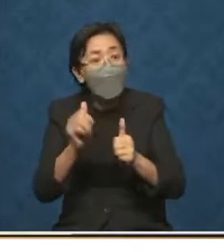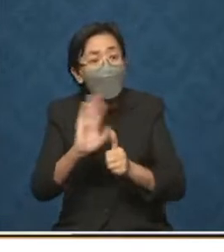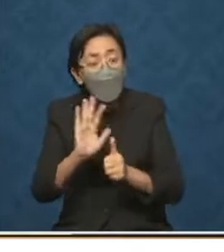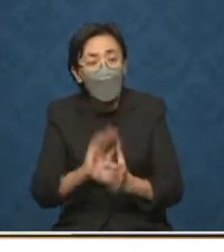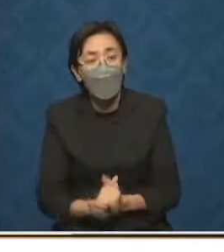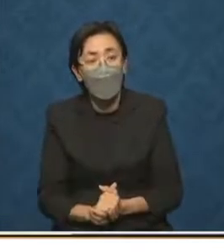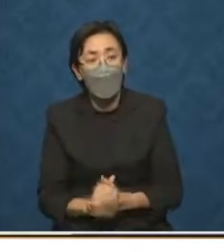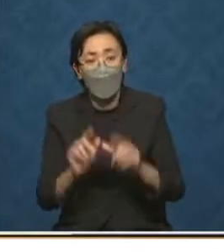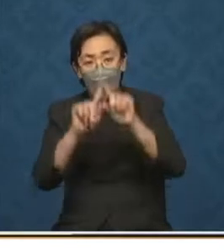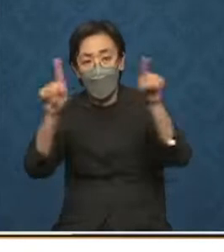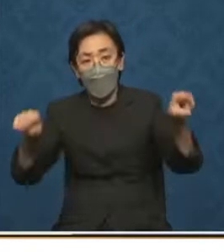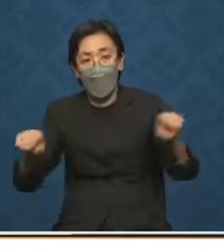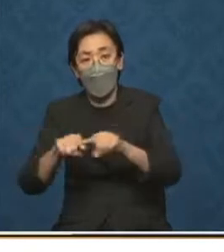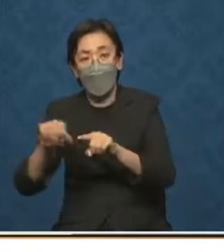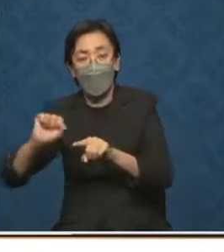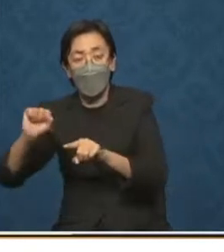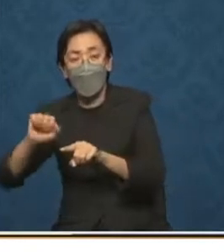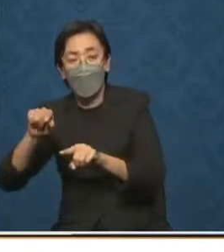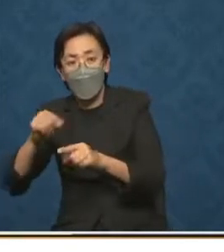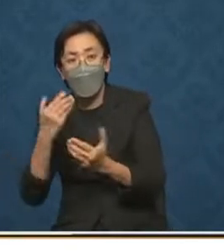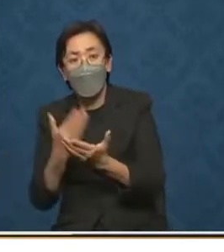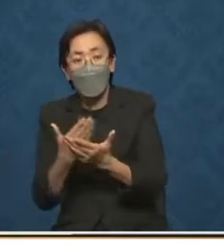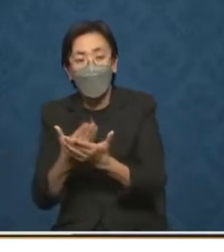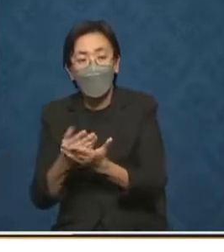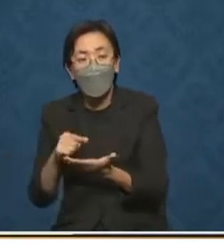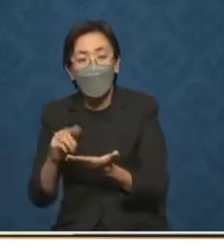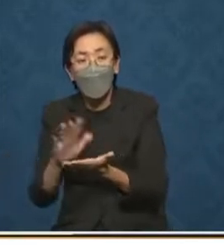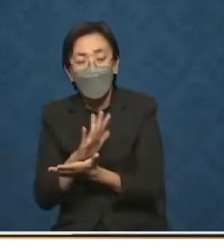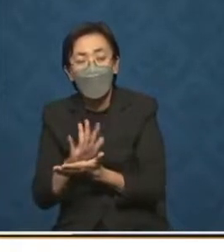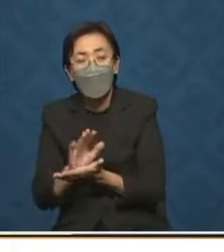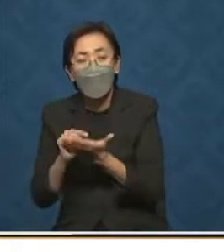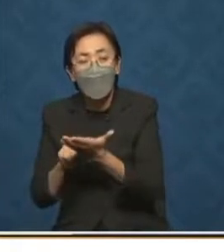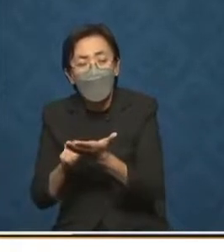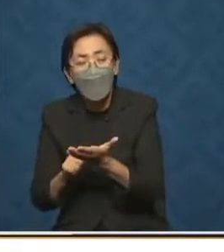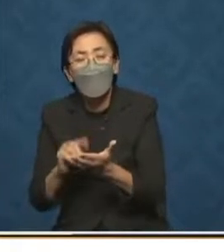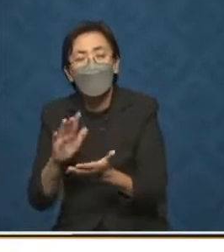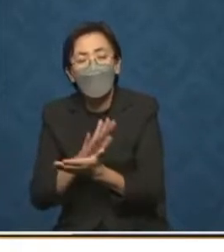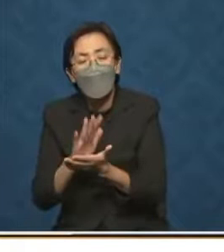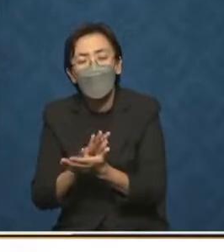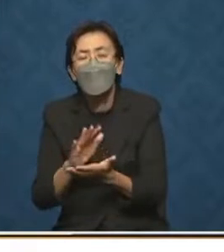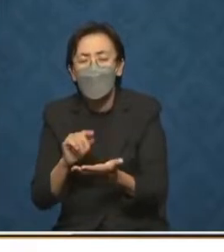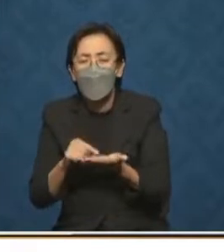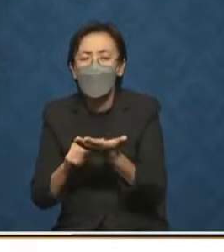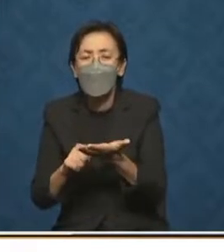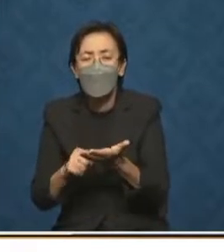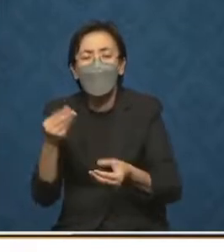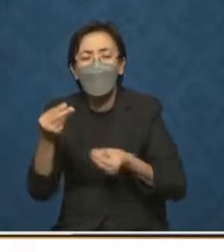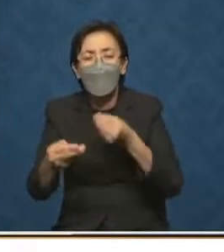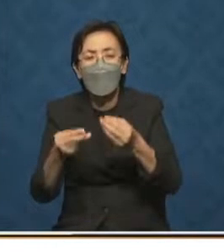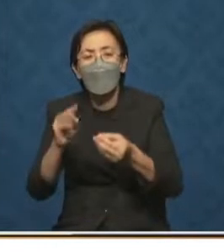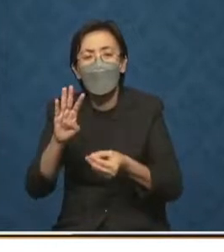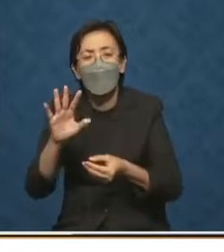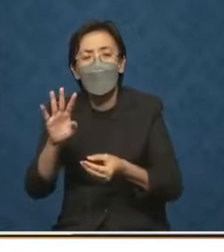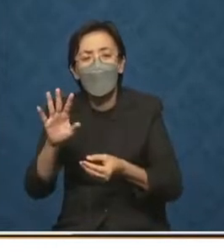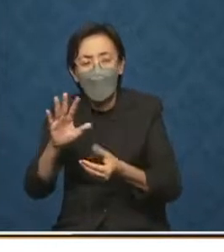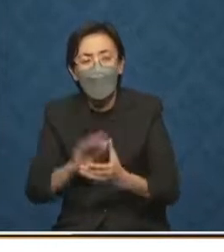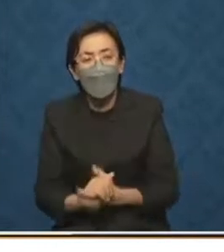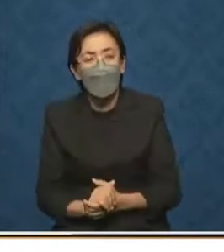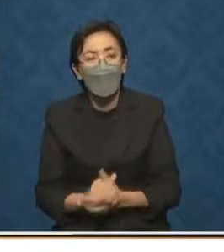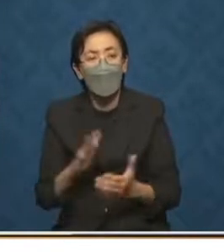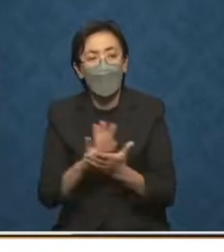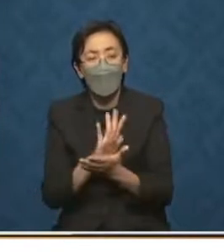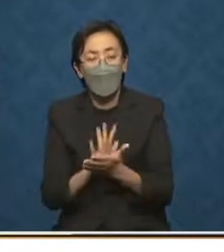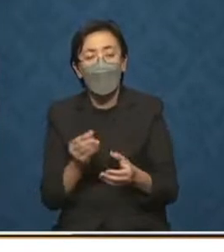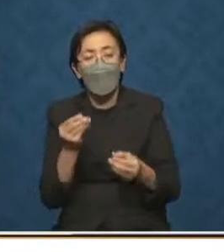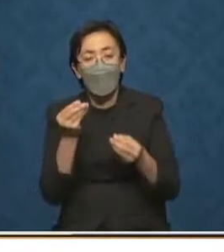มุมขวานะครับไปรับราคายื่นเอกสารอยู่ 4-5 บริษัแต่ละแหงนะครับแต่เวลายื่นนะครับยื่นเ